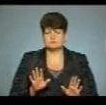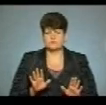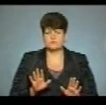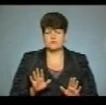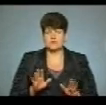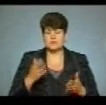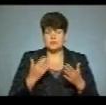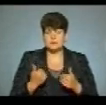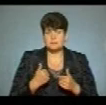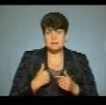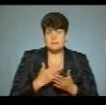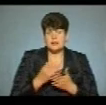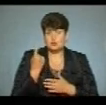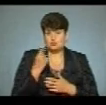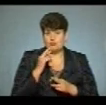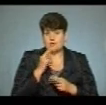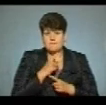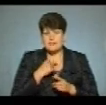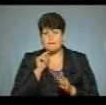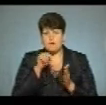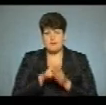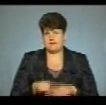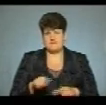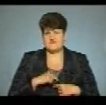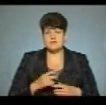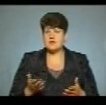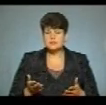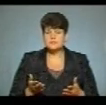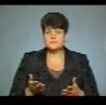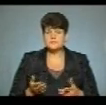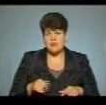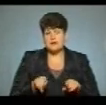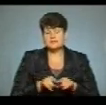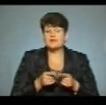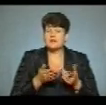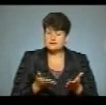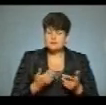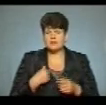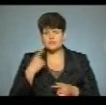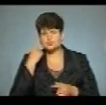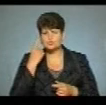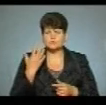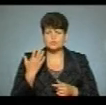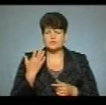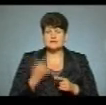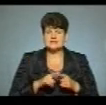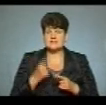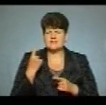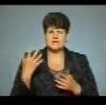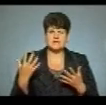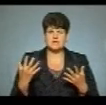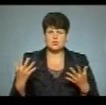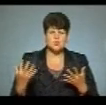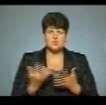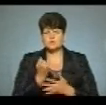б ми десь одної поразки, ми б не вийшли в фінал. Так, я думаю, це великий успіх, що